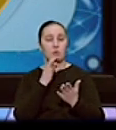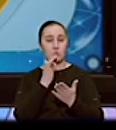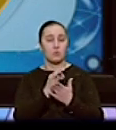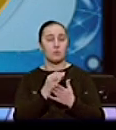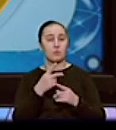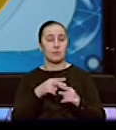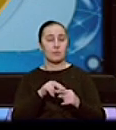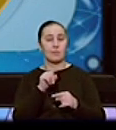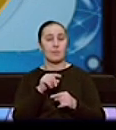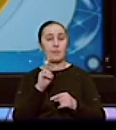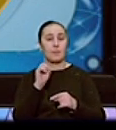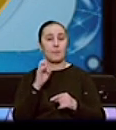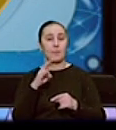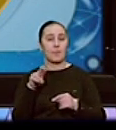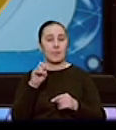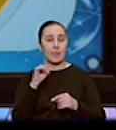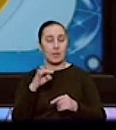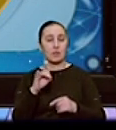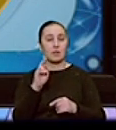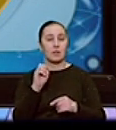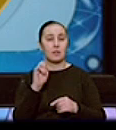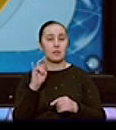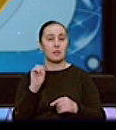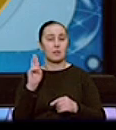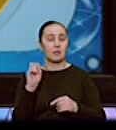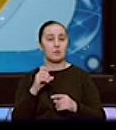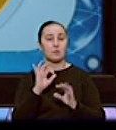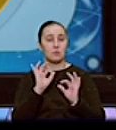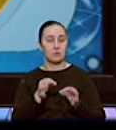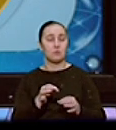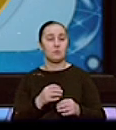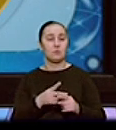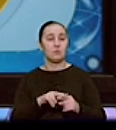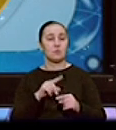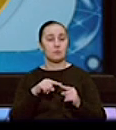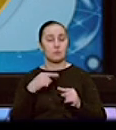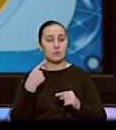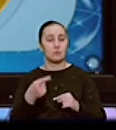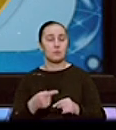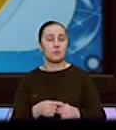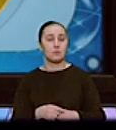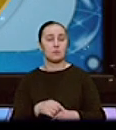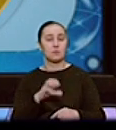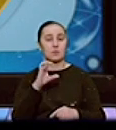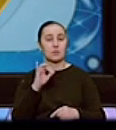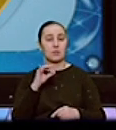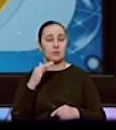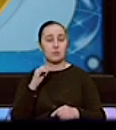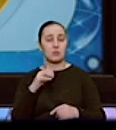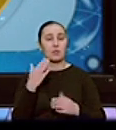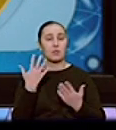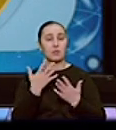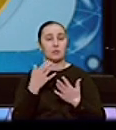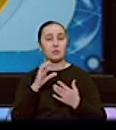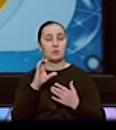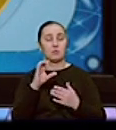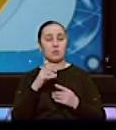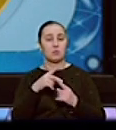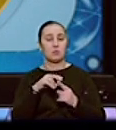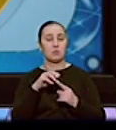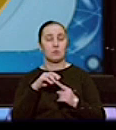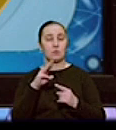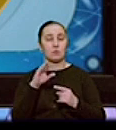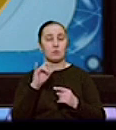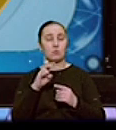javobi qanday, qanaqa. To'g'rimi? Keyingisi. Sifat qaysi turkumdagi